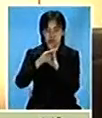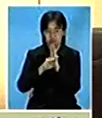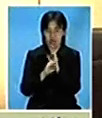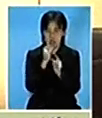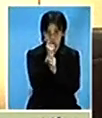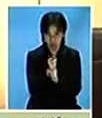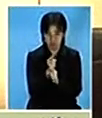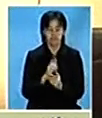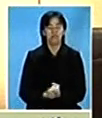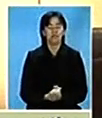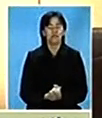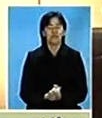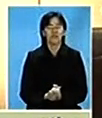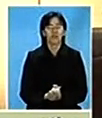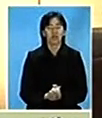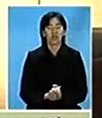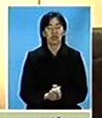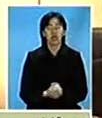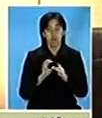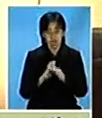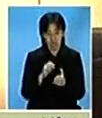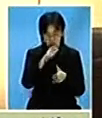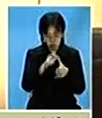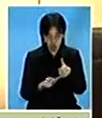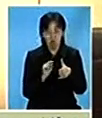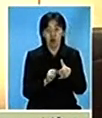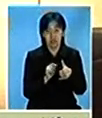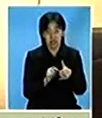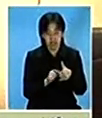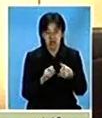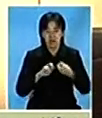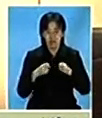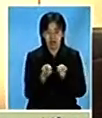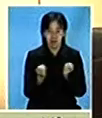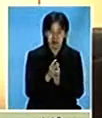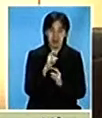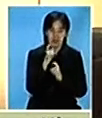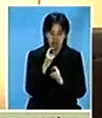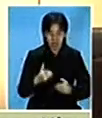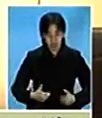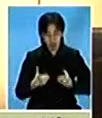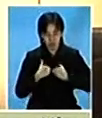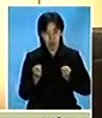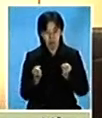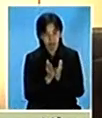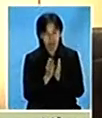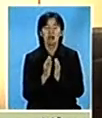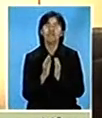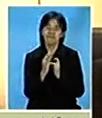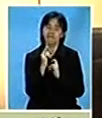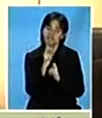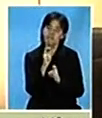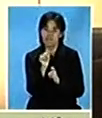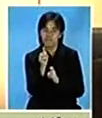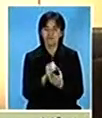พเป็นการกระทำต่อร่างกายมนุษย์ซึ่งมีผลกระทบต่อความปลอดภัยในชีวิตประชาชน